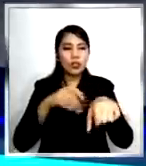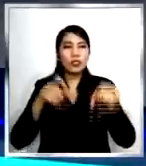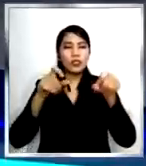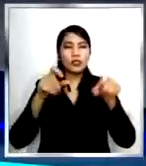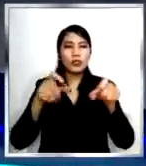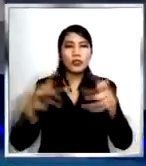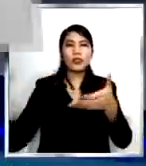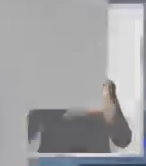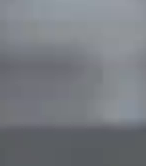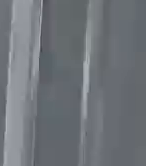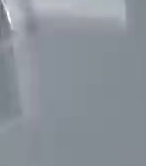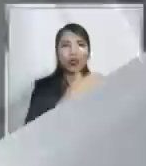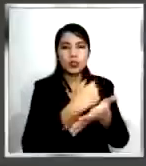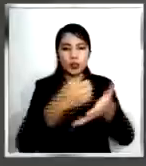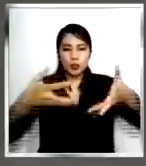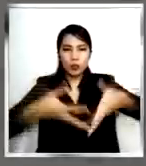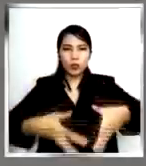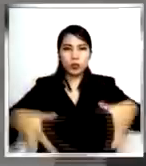si Mai Bermudez.